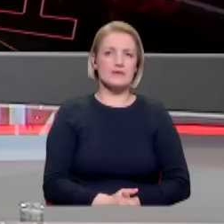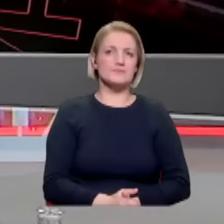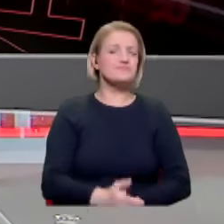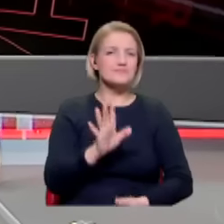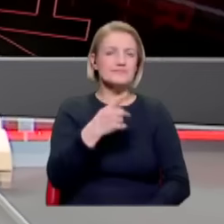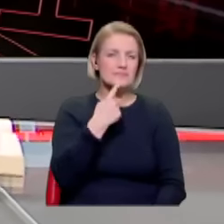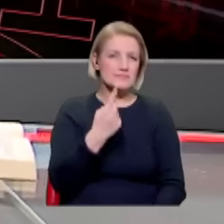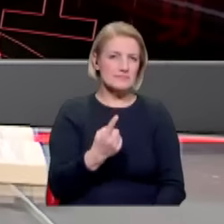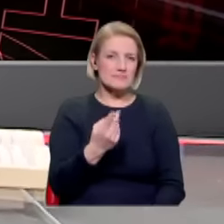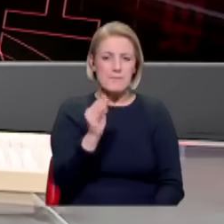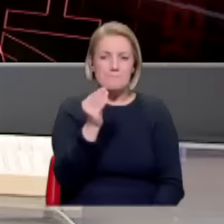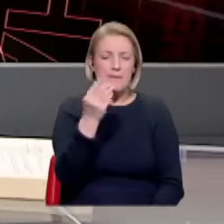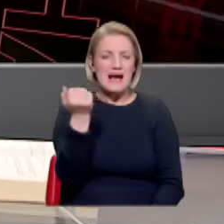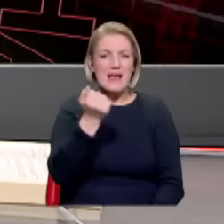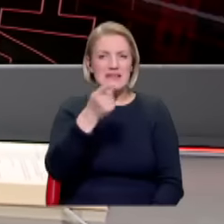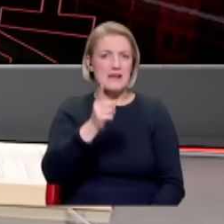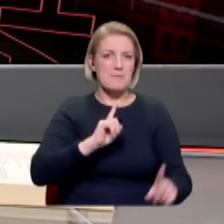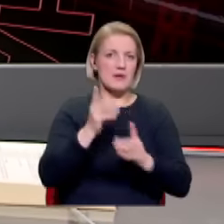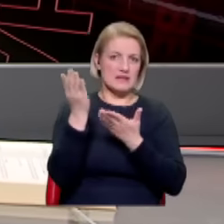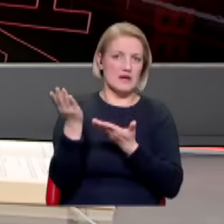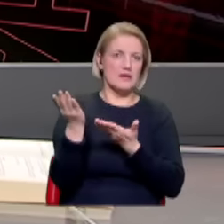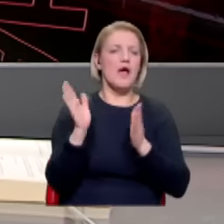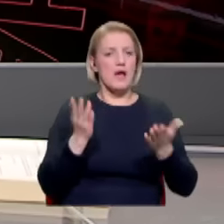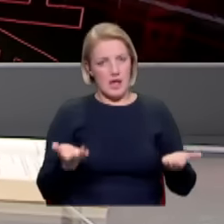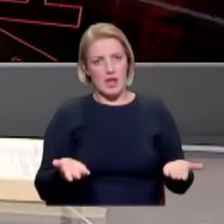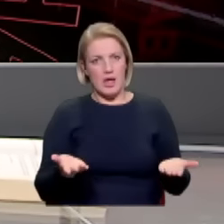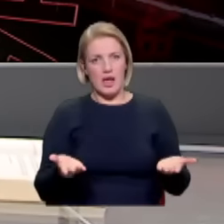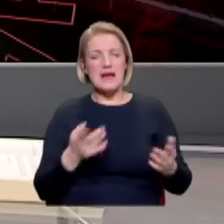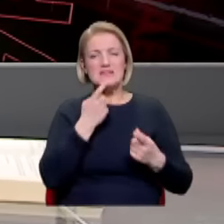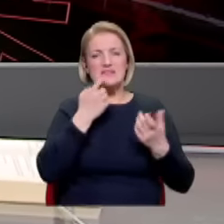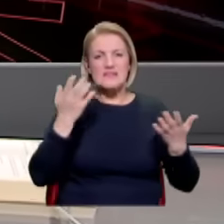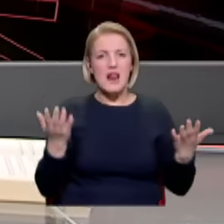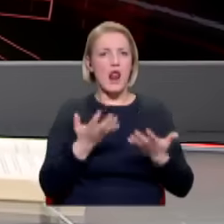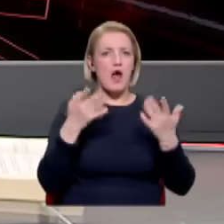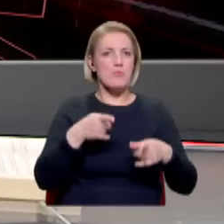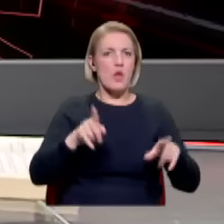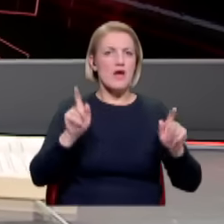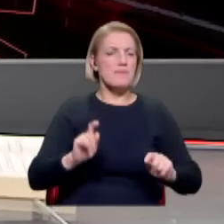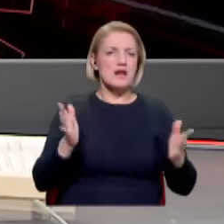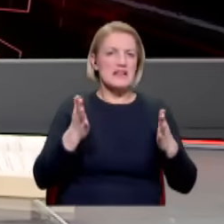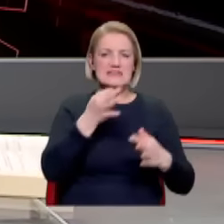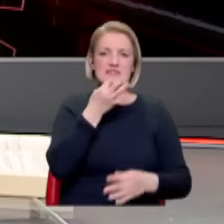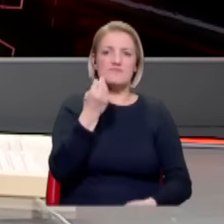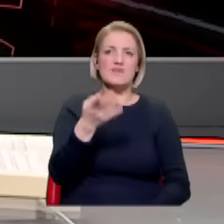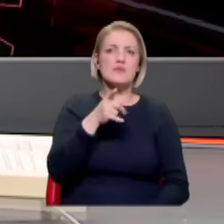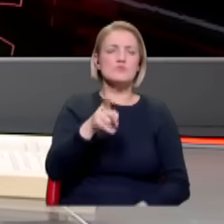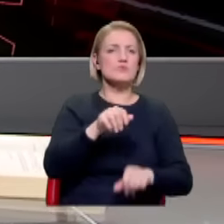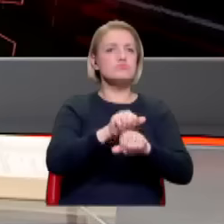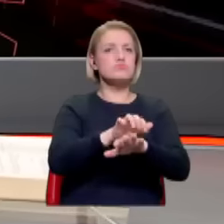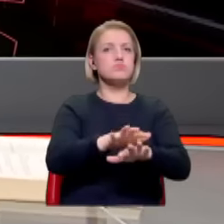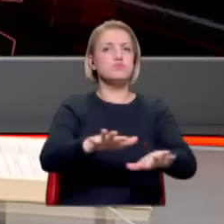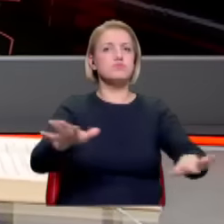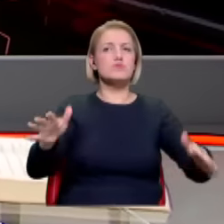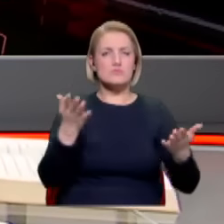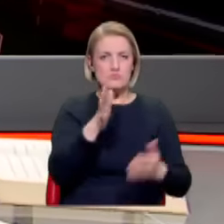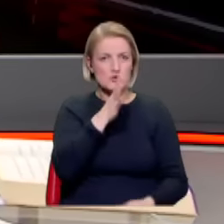Evet, ne dedik? Tamam, bebek katilleri yargılanıyor. Peki senelerce bunu yapmalarına nasıl müsaade ettiler? Bunun yaygınlığı ne